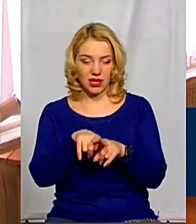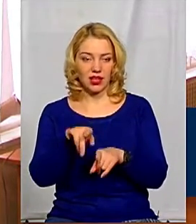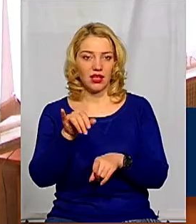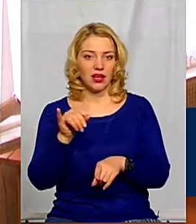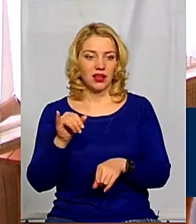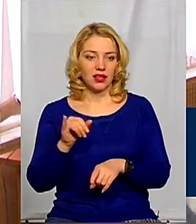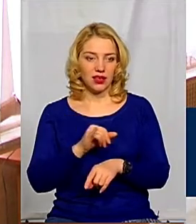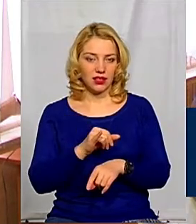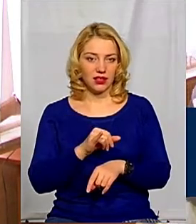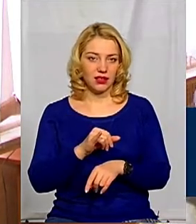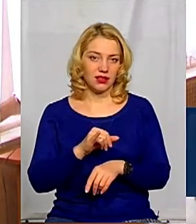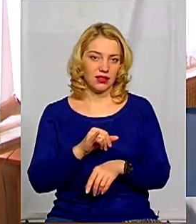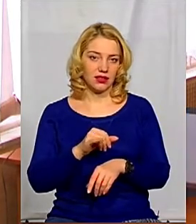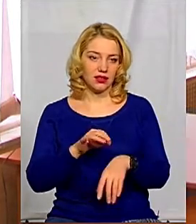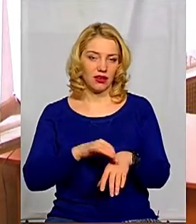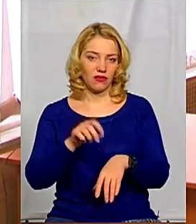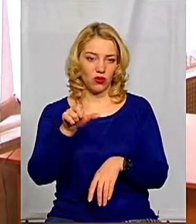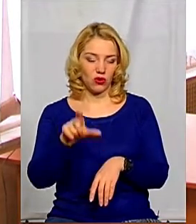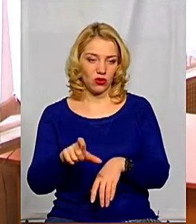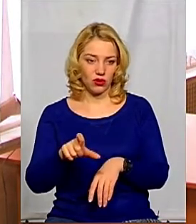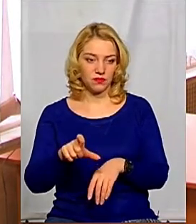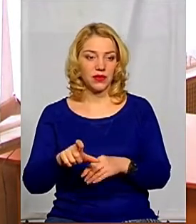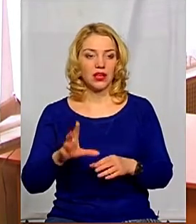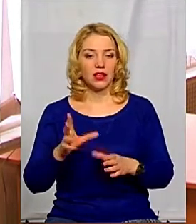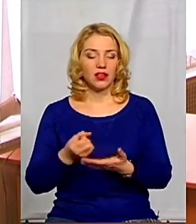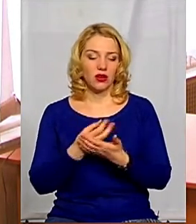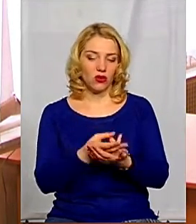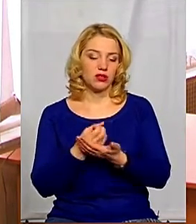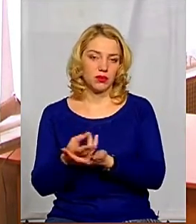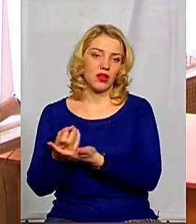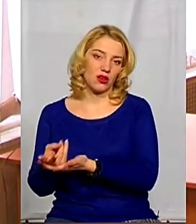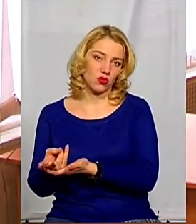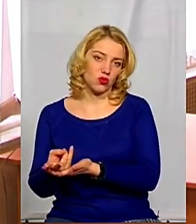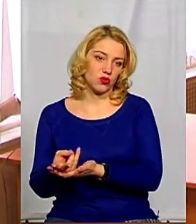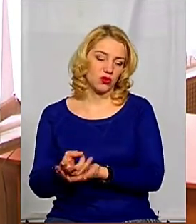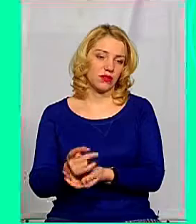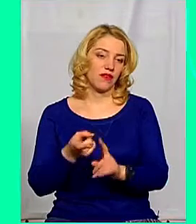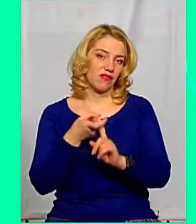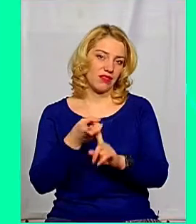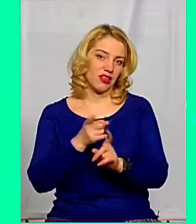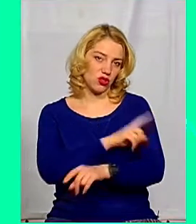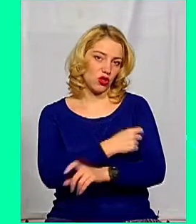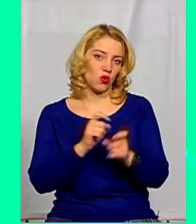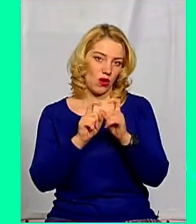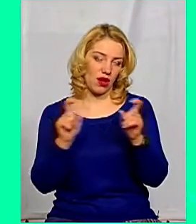тобто сімейного лікаря, його медсестру, і хворого, і госпіталізують в інфекційну лікарню.